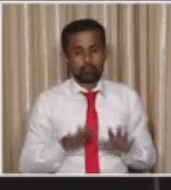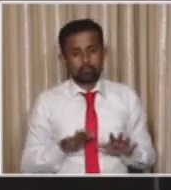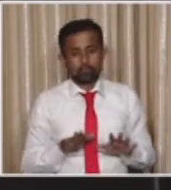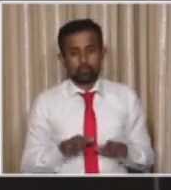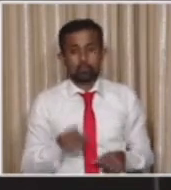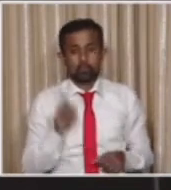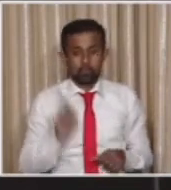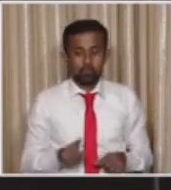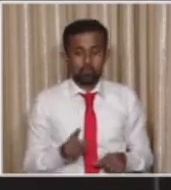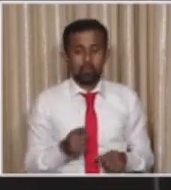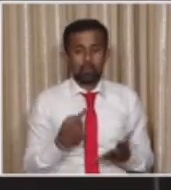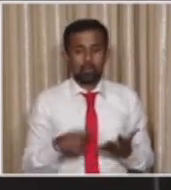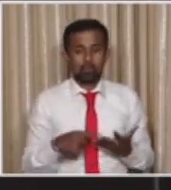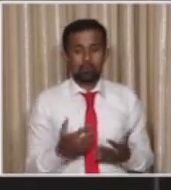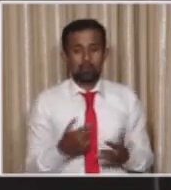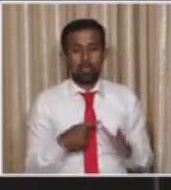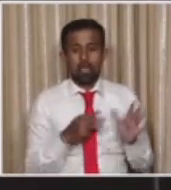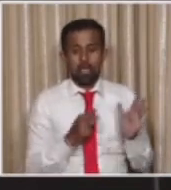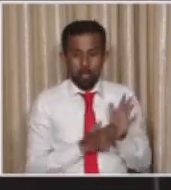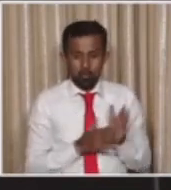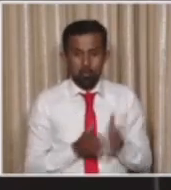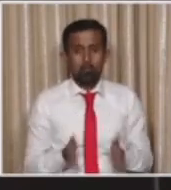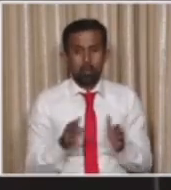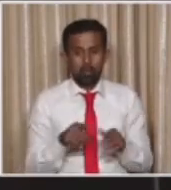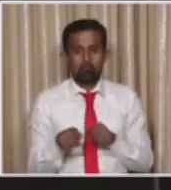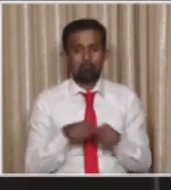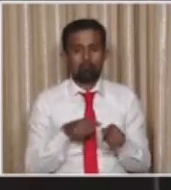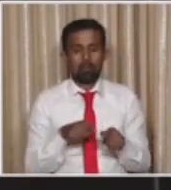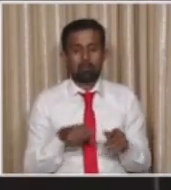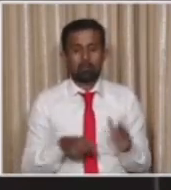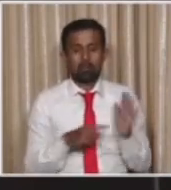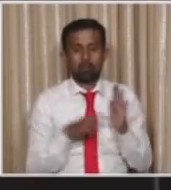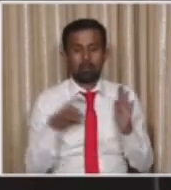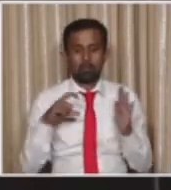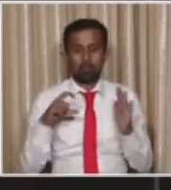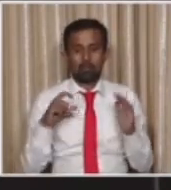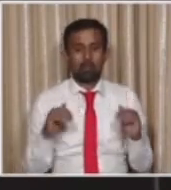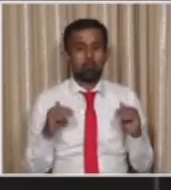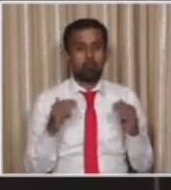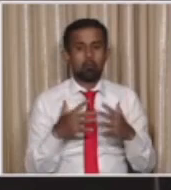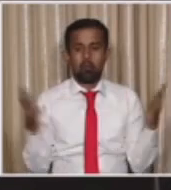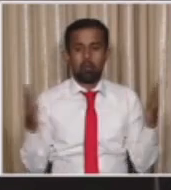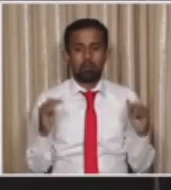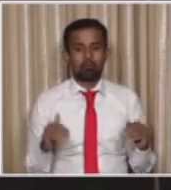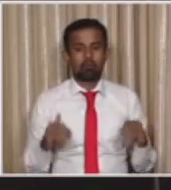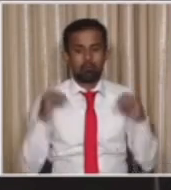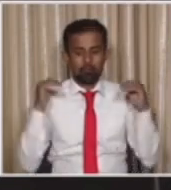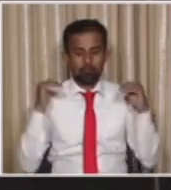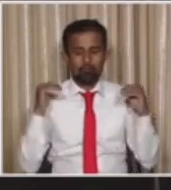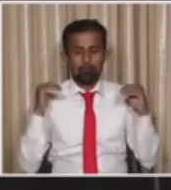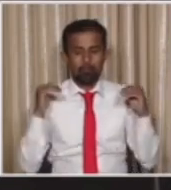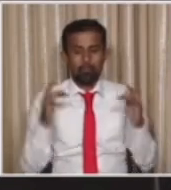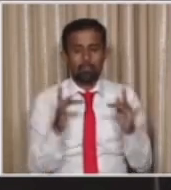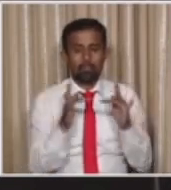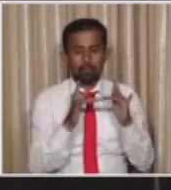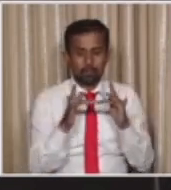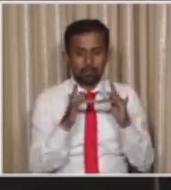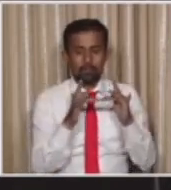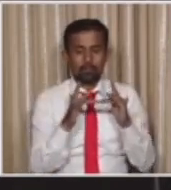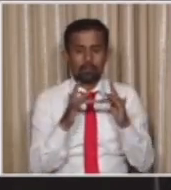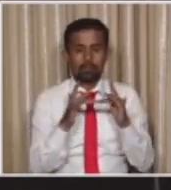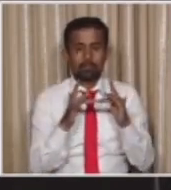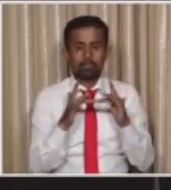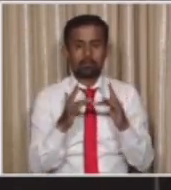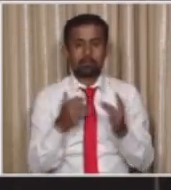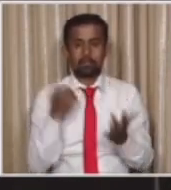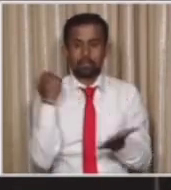අනුමැතිව ගන්න. අනුරාධපුරයේ අම්පාරෙත් අයට එහෙමයි. අද තාක්ෂණයේ ඉතාම විශාල වශයෙන් දියුණුවලා තියෙන නිසා ඔන්ලයින් ක්‍රමයට මේ